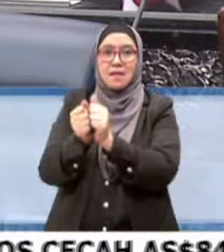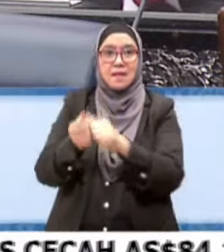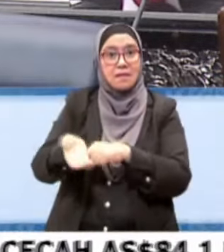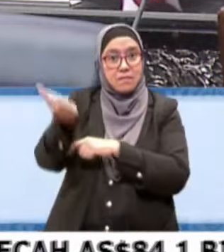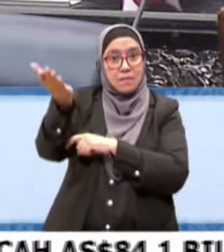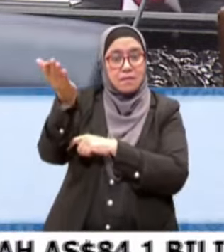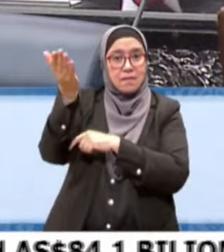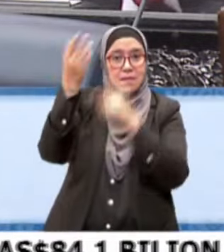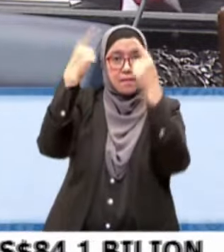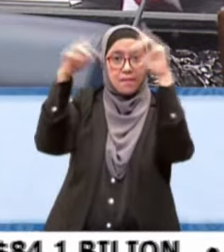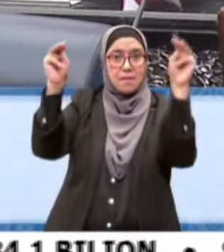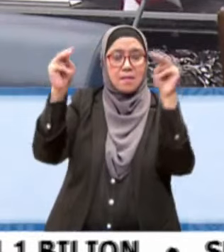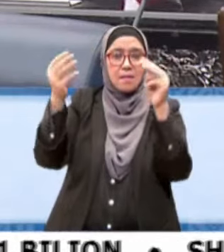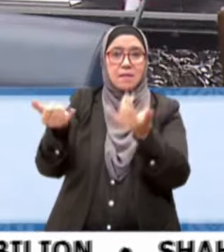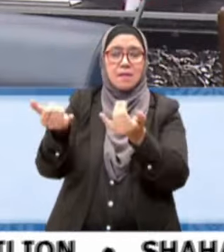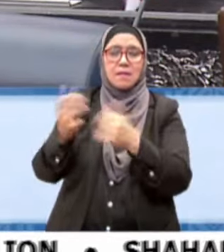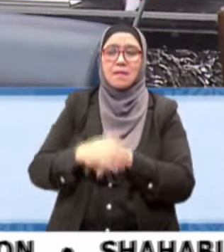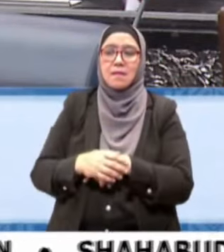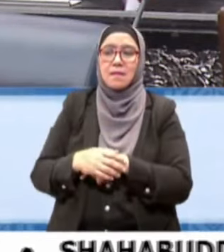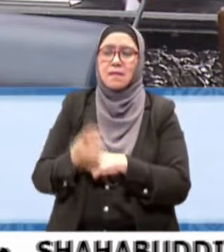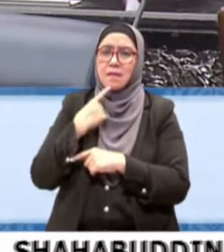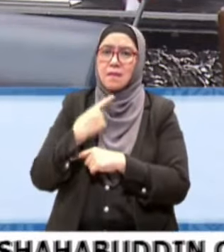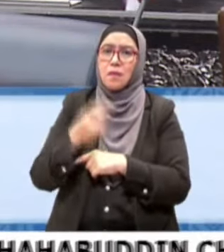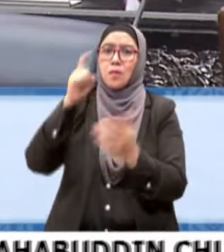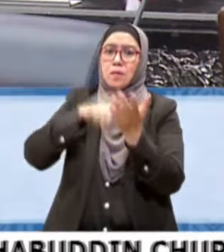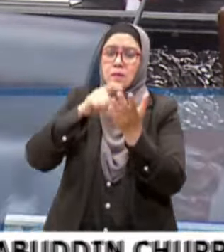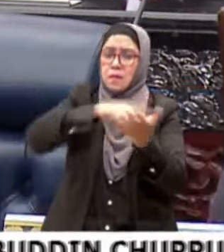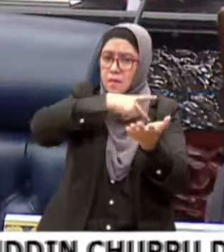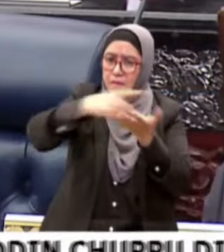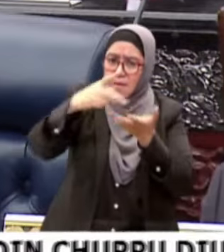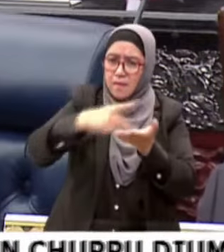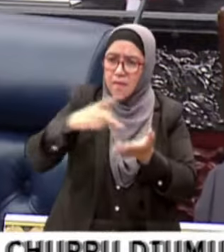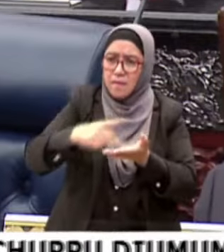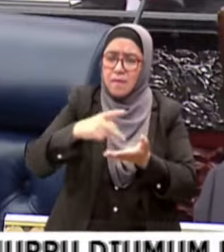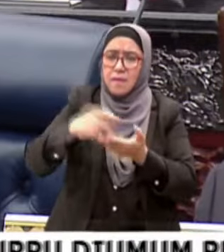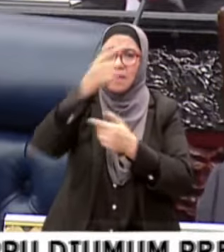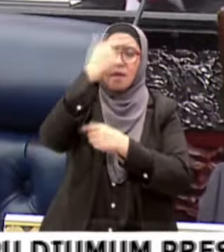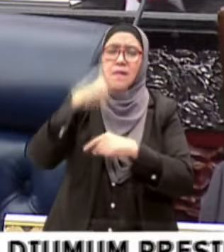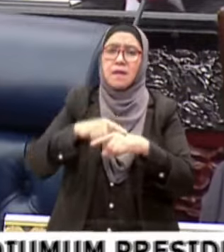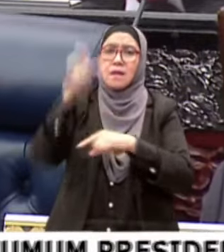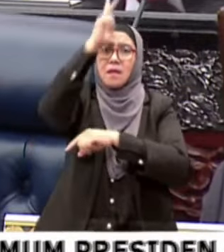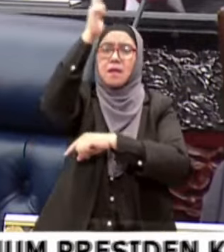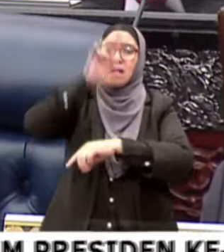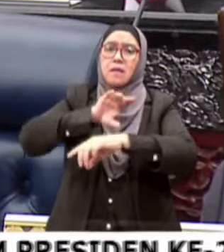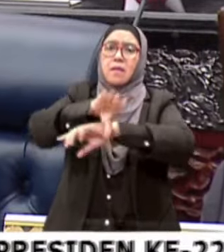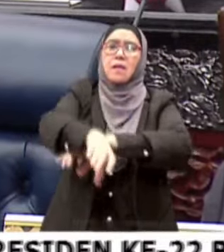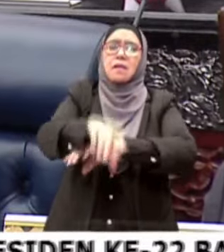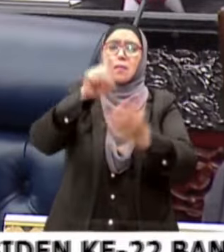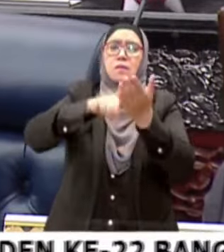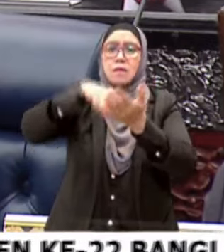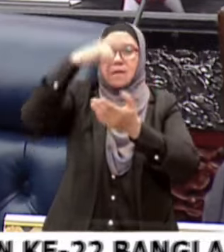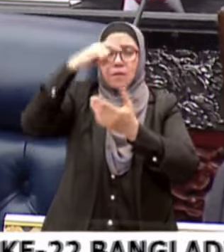Keadaan di mana kerajaan terpaksa berhutang untuk menyelamatkan institusi yang terkesan akibat scandal keuangan skandal ini